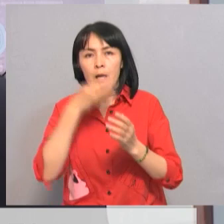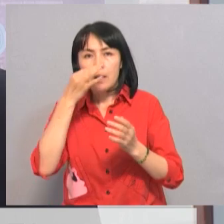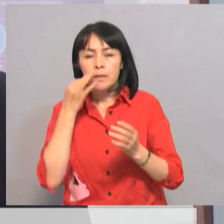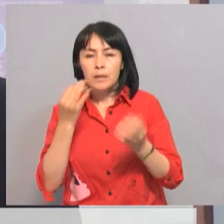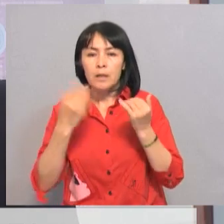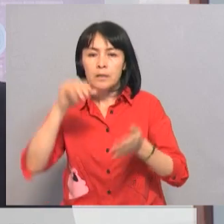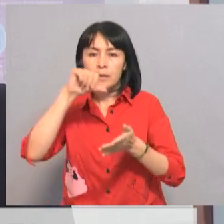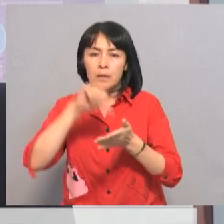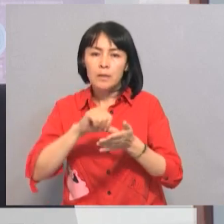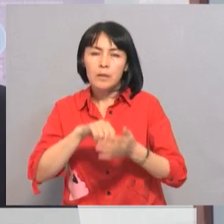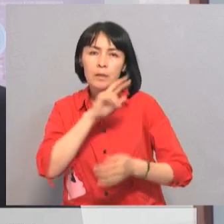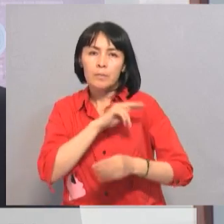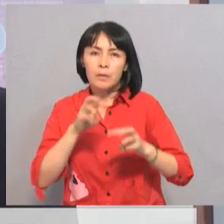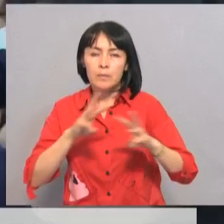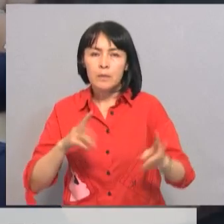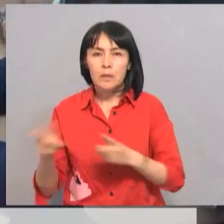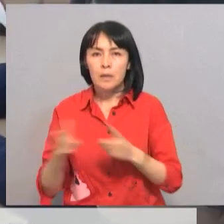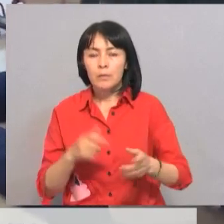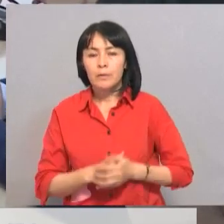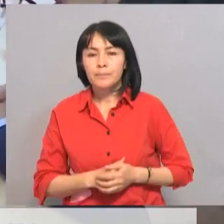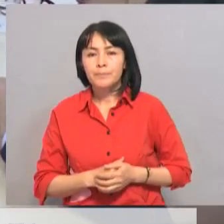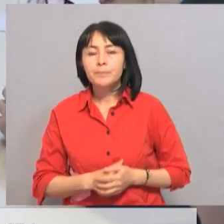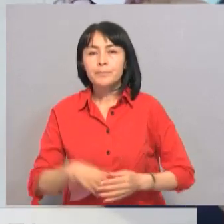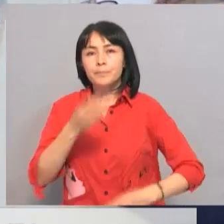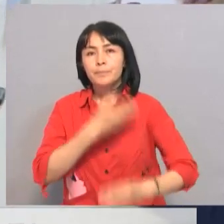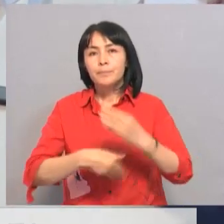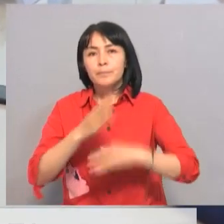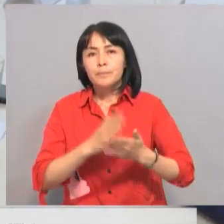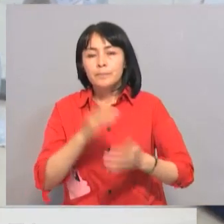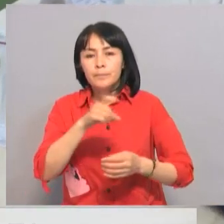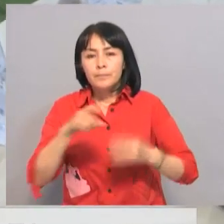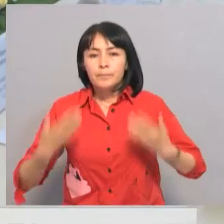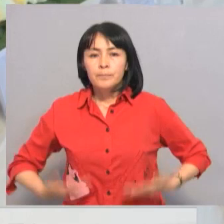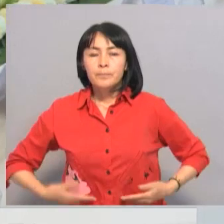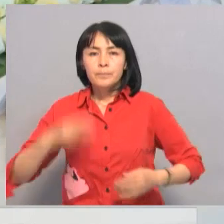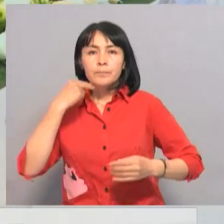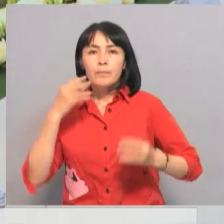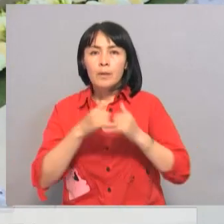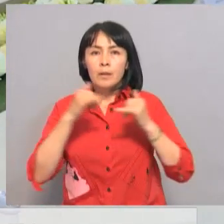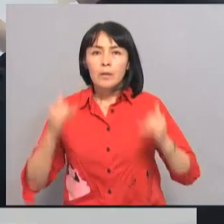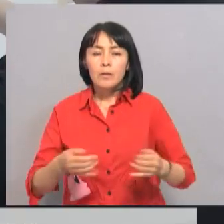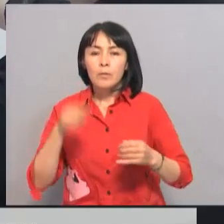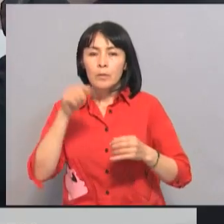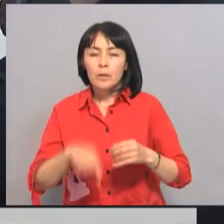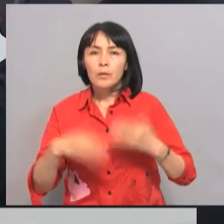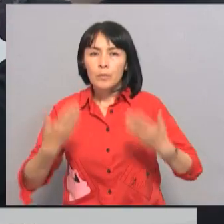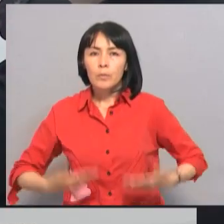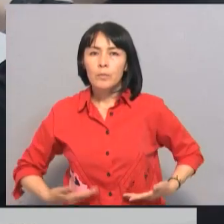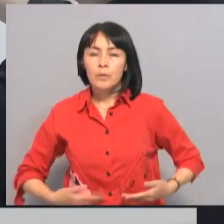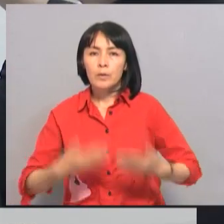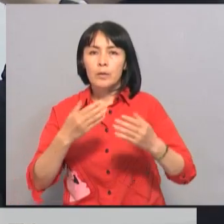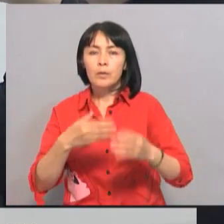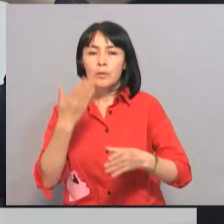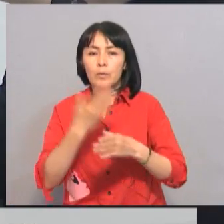қазір Еңбек министрлігі әзірлеуде. Мүгедектігі бар адамдардың өмір сүру сапасын арттыру және оларды қоғамға